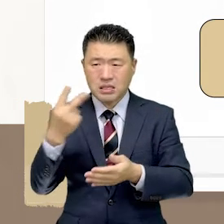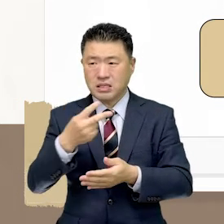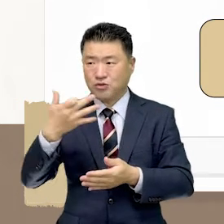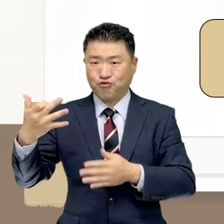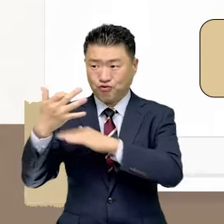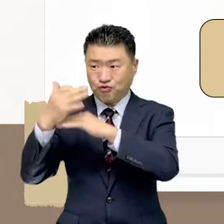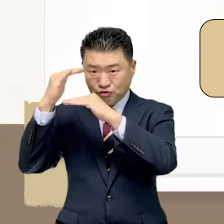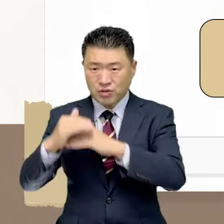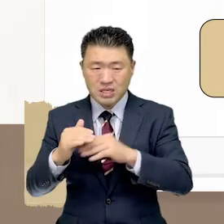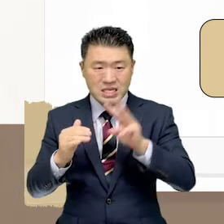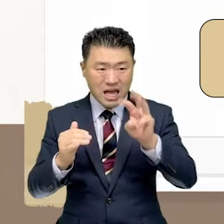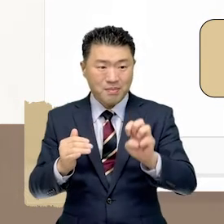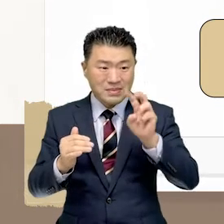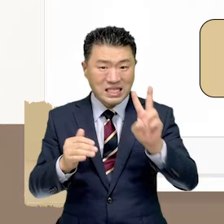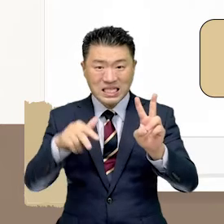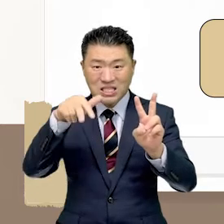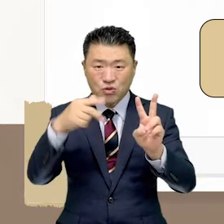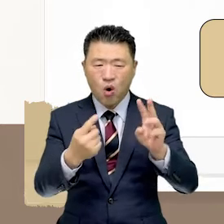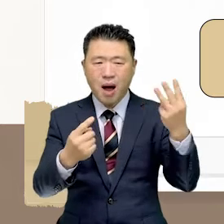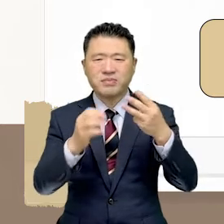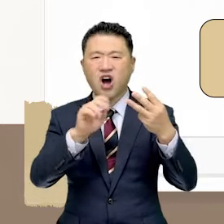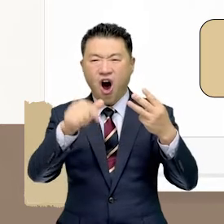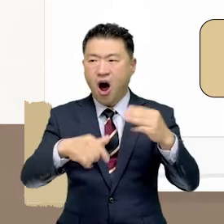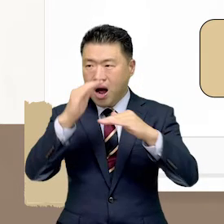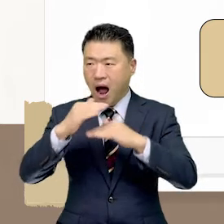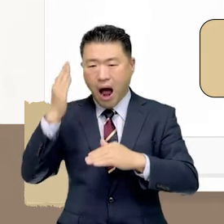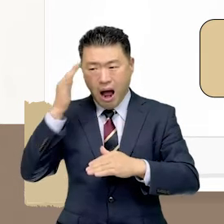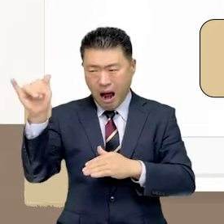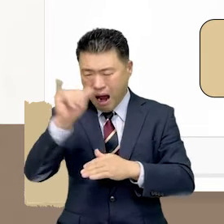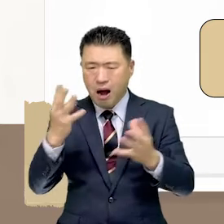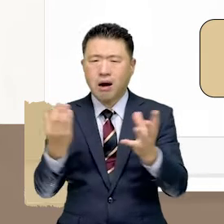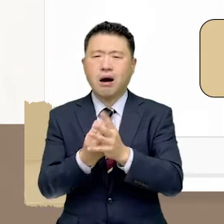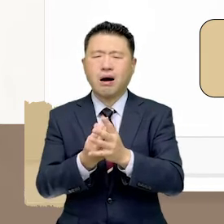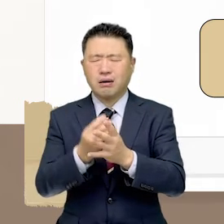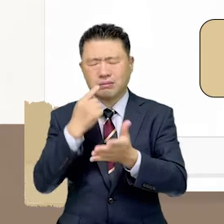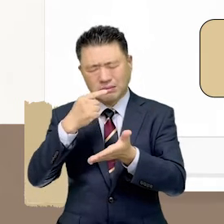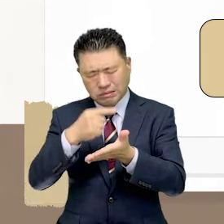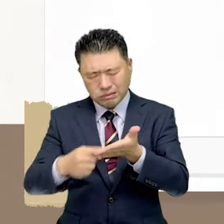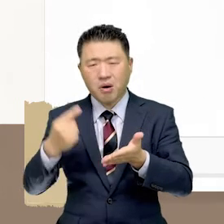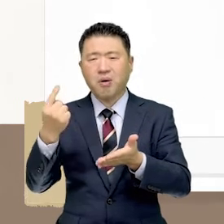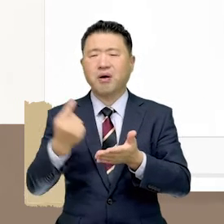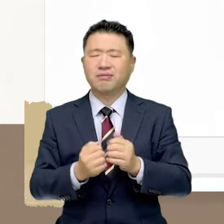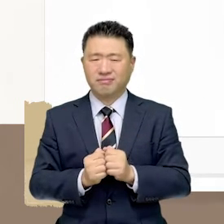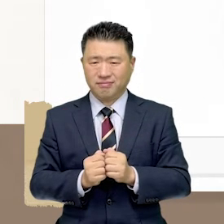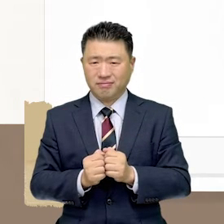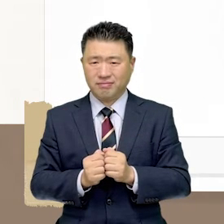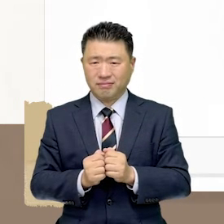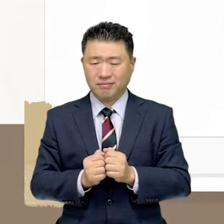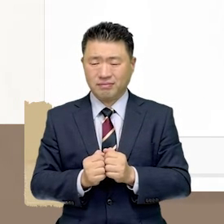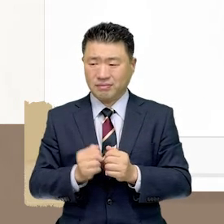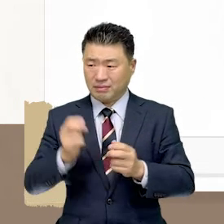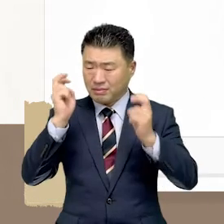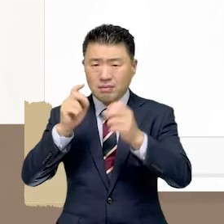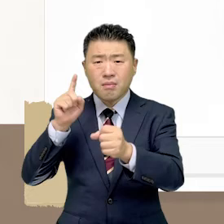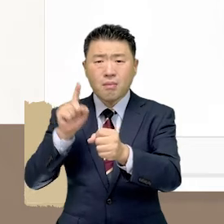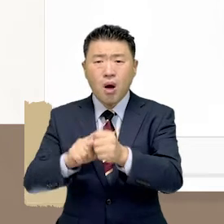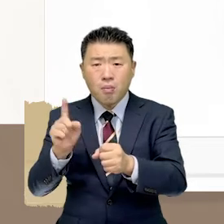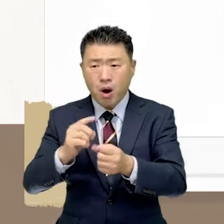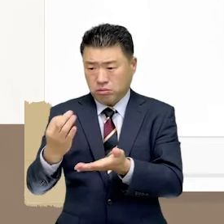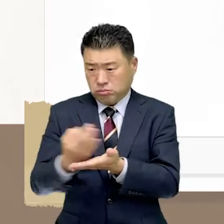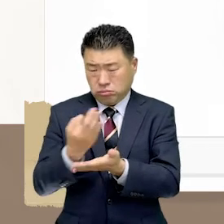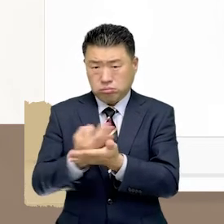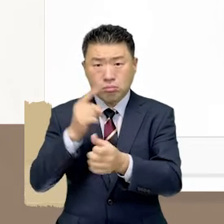기준 32조 3천억 원의 국가 전체적인 손실이 발생했습니다. 기업의 목적은 이윤 창출에